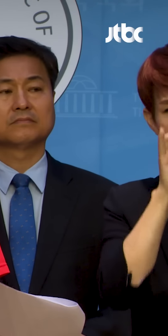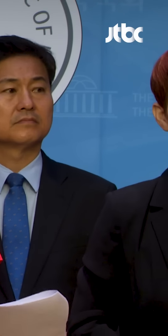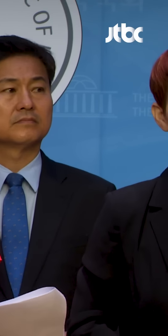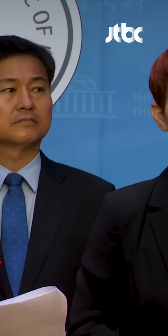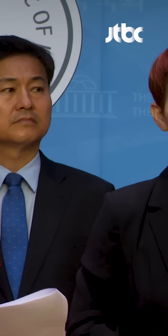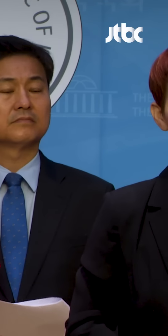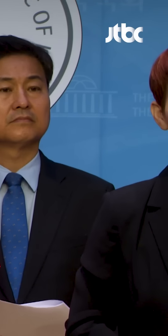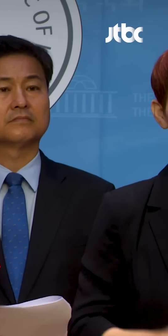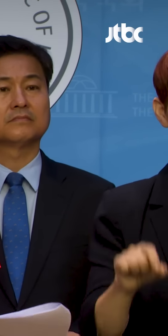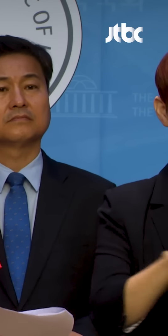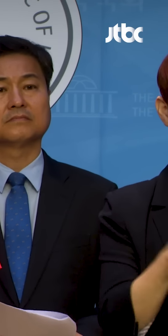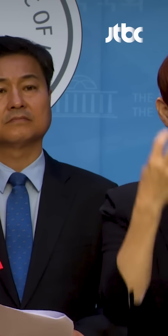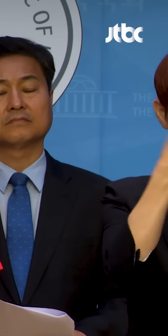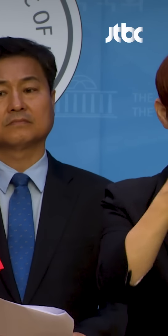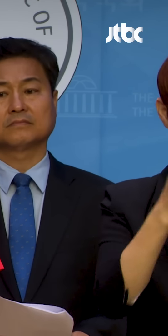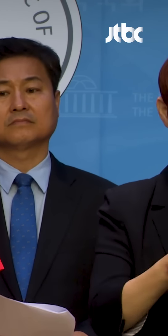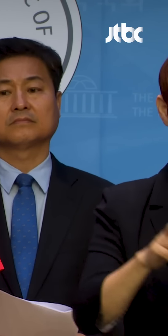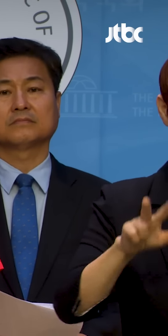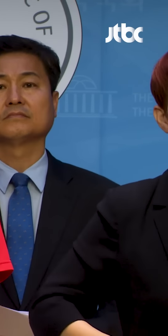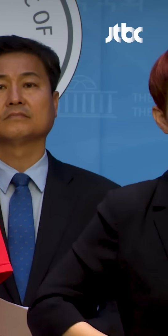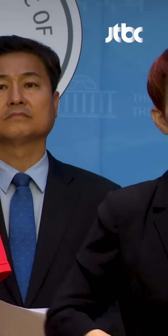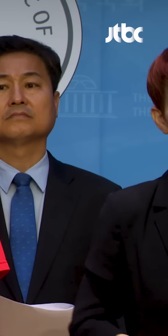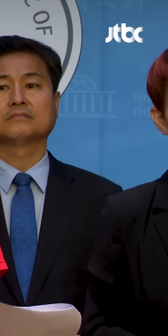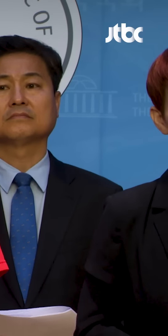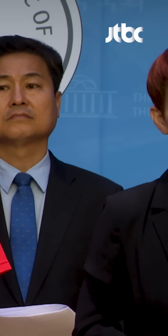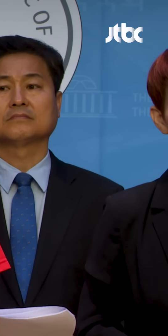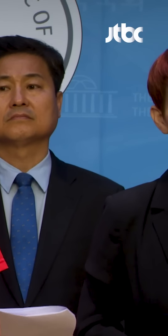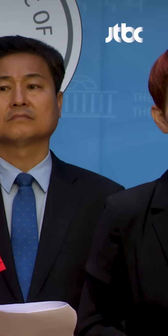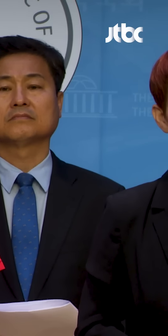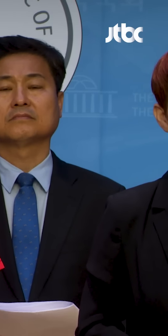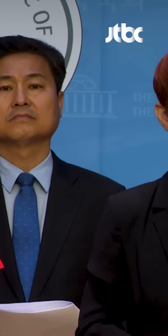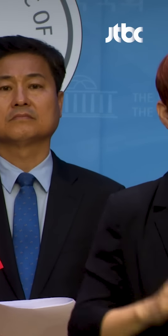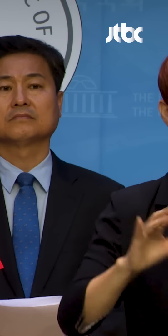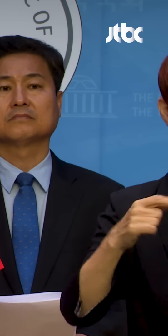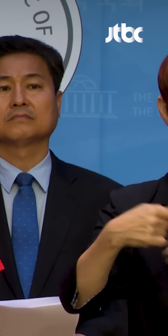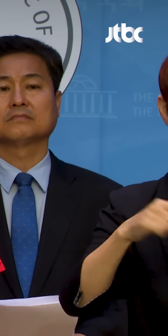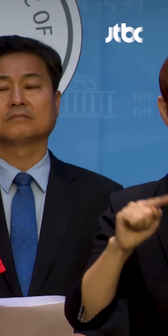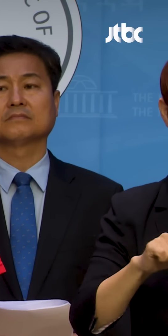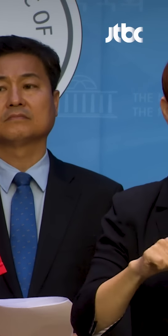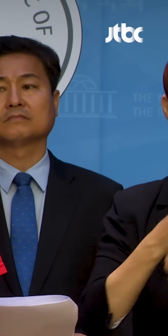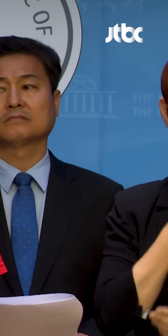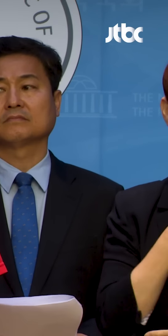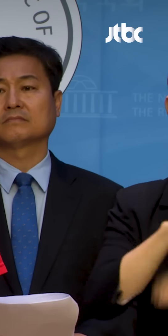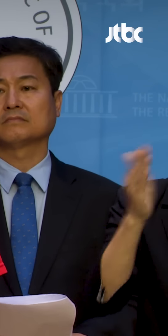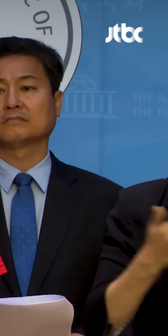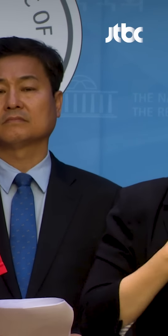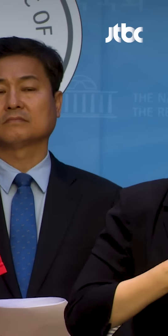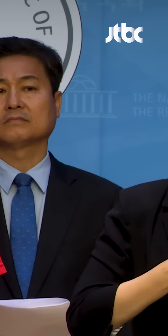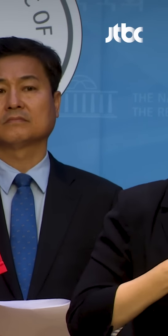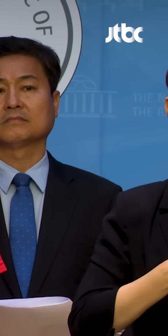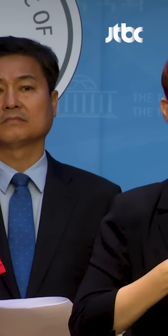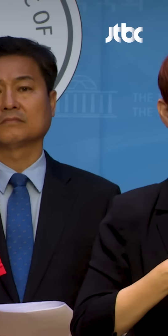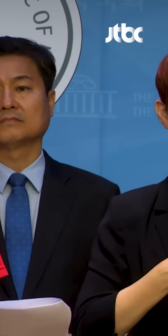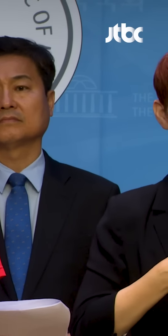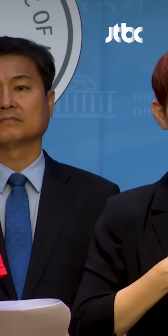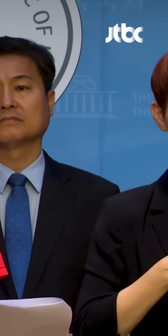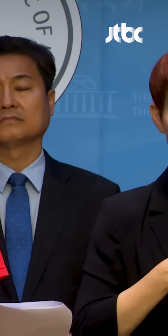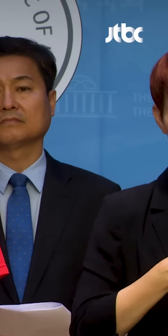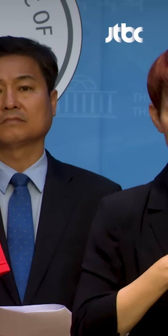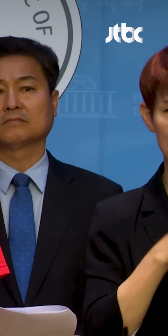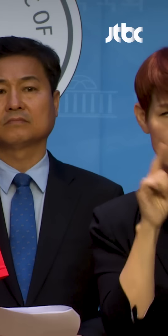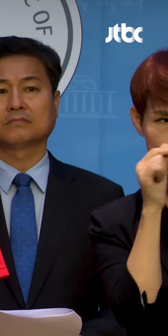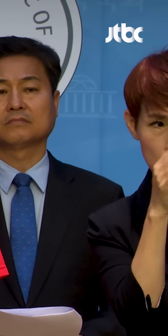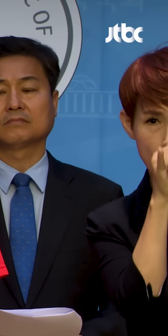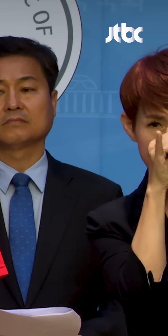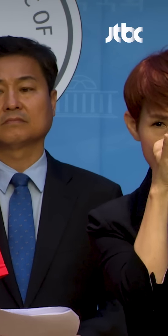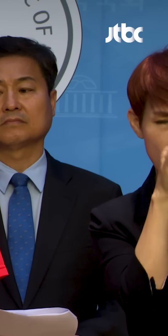없습니다. 특검법 당장 처리해야 합니다. 압도적인 민심을 확인해 놓고도 아직도 권력자 눈치만 보고 있는,